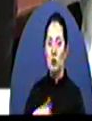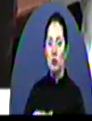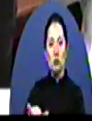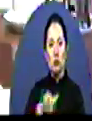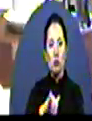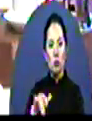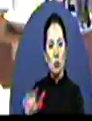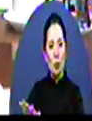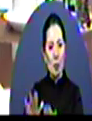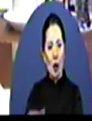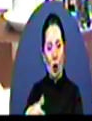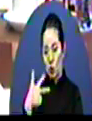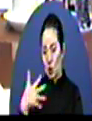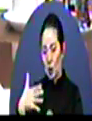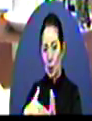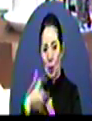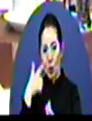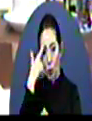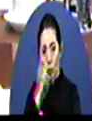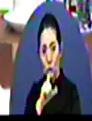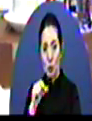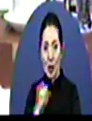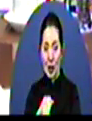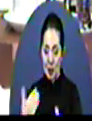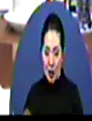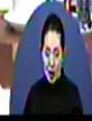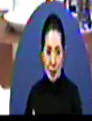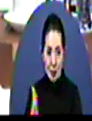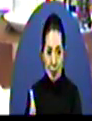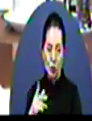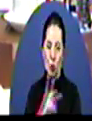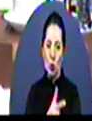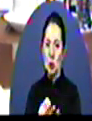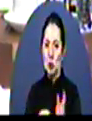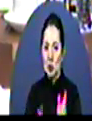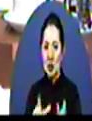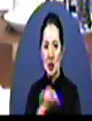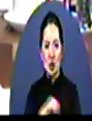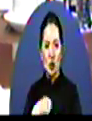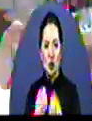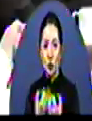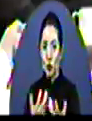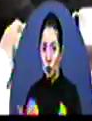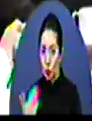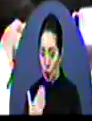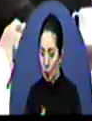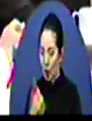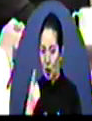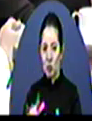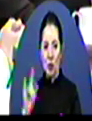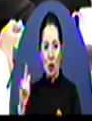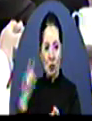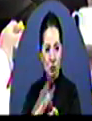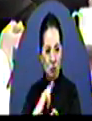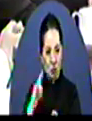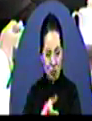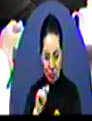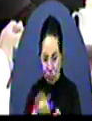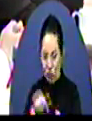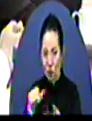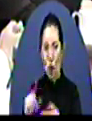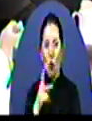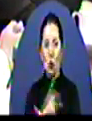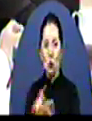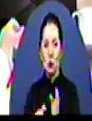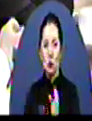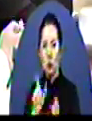35,000 Монгол улсын иргэн ажиллаж амьдарч байна. Үүн дотор хууль бусаар оршин суугаа иргэд их байгаа тул дээрх хоёр нийслэлт эдгээр хууль бусаар оршин сууж байгаа